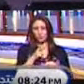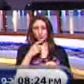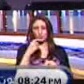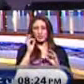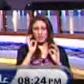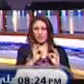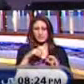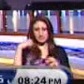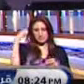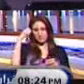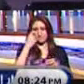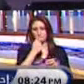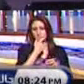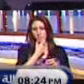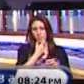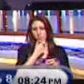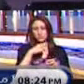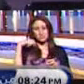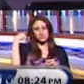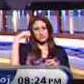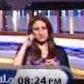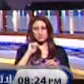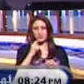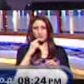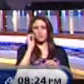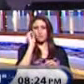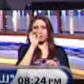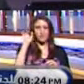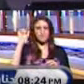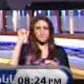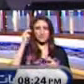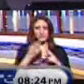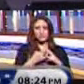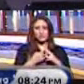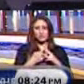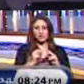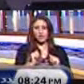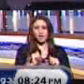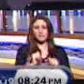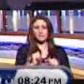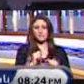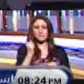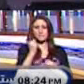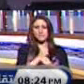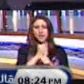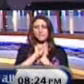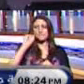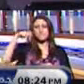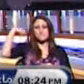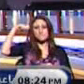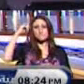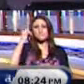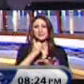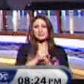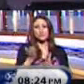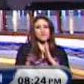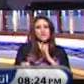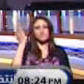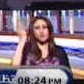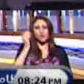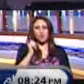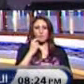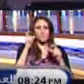الصادر من الدكتور محمد مرسي رئيس الجمهورية بالدعوة لاجراء انتخابات مجلس النواب يعد من اعمال السيادة التي تخرج عن